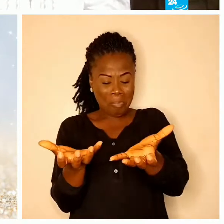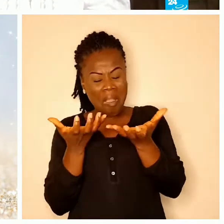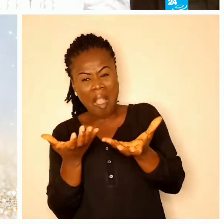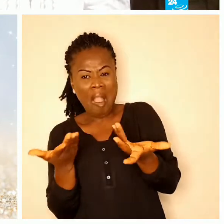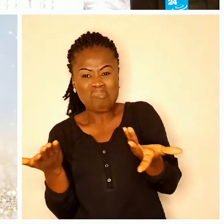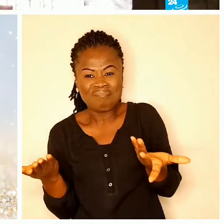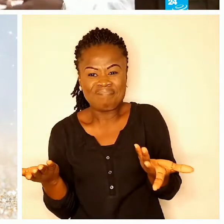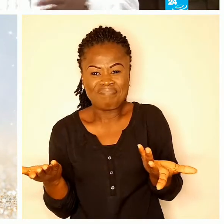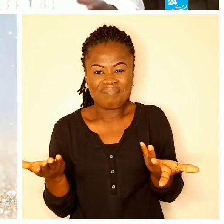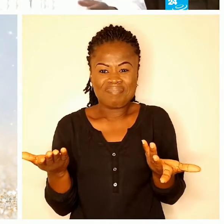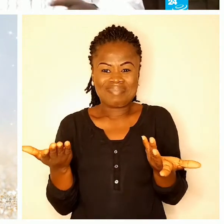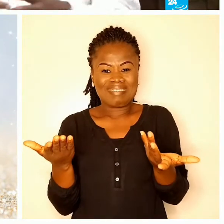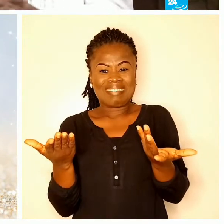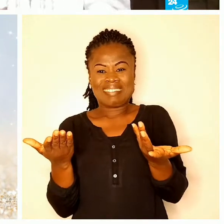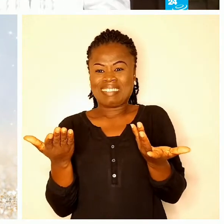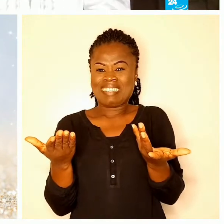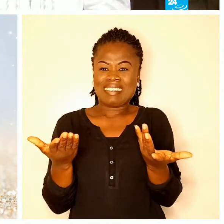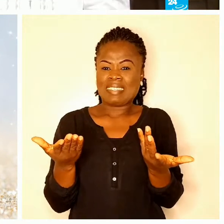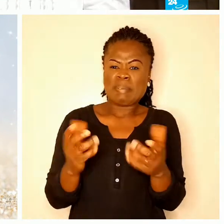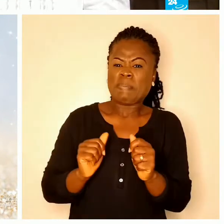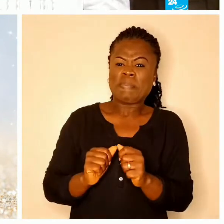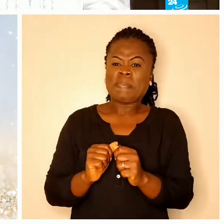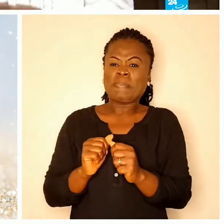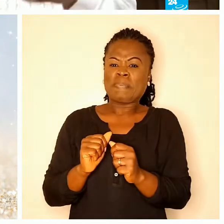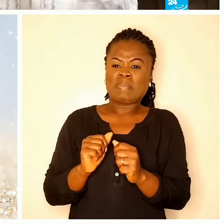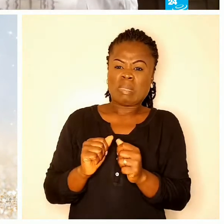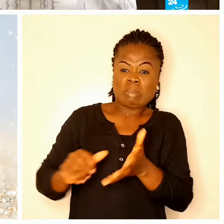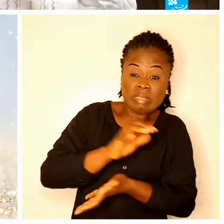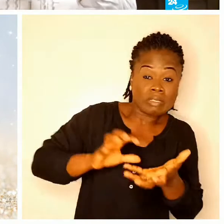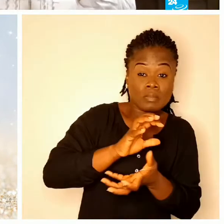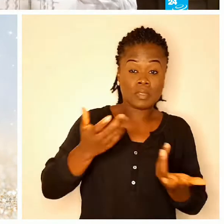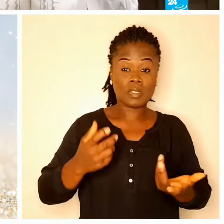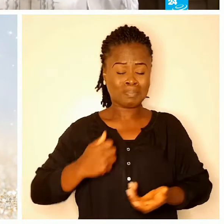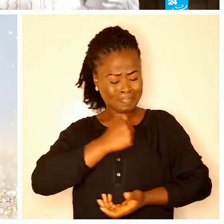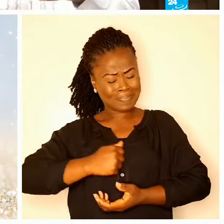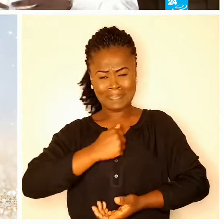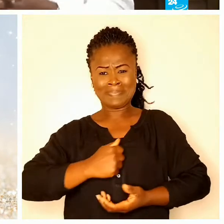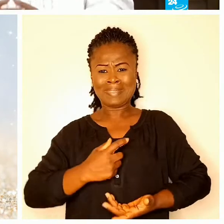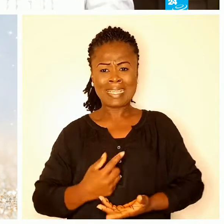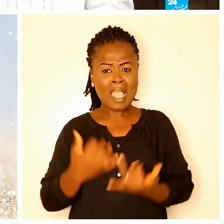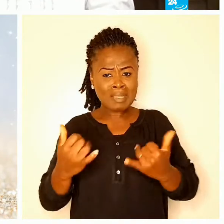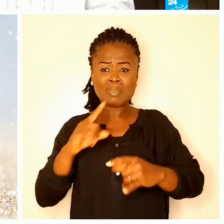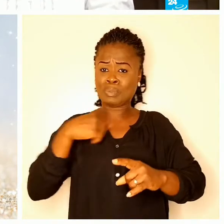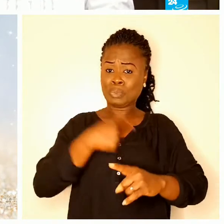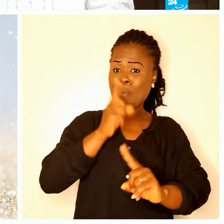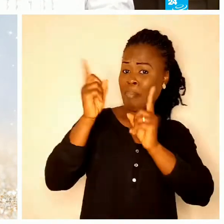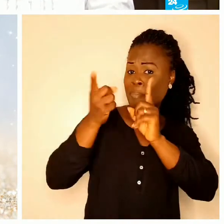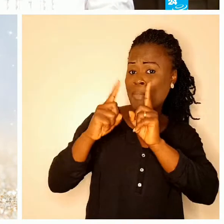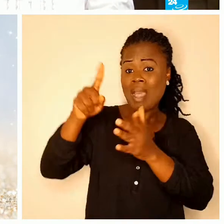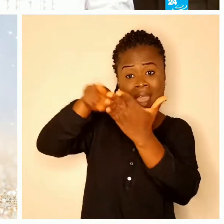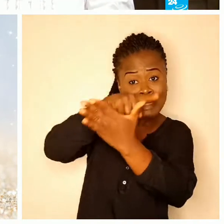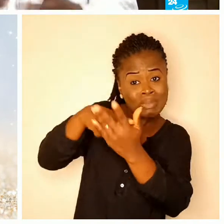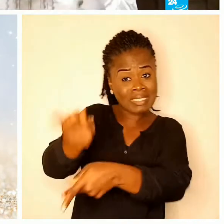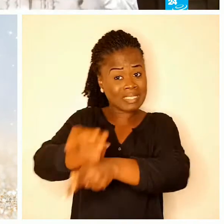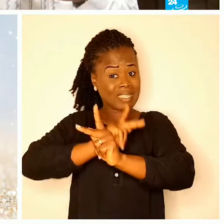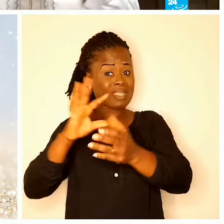vers, disons, au ras de pâquerelle. Il est dommage qu'au moment où nous parlons justement de l'annulation de la dette africaine, au